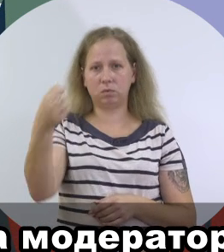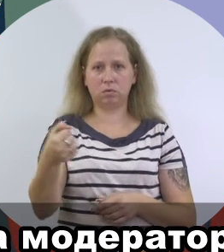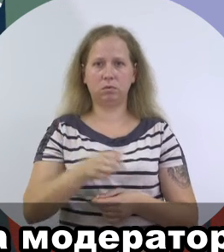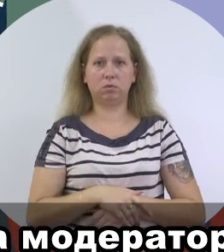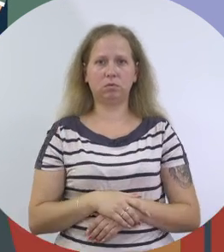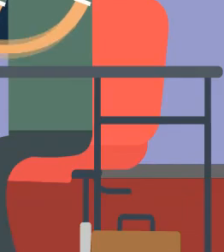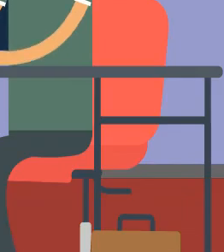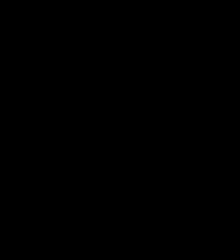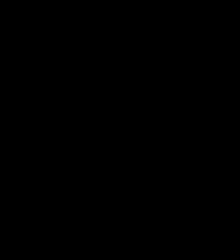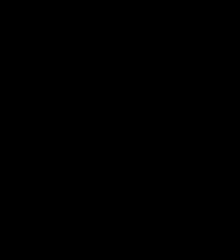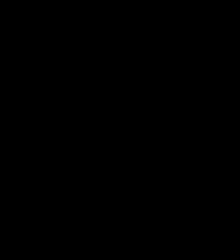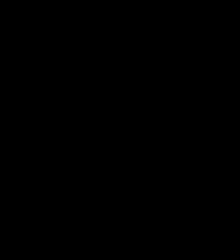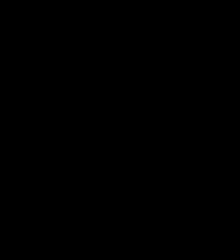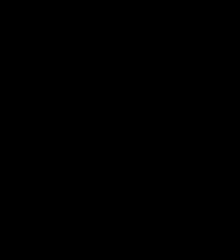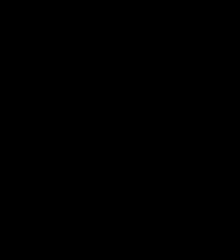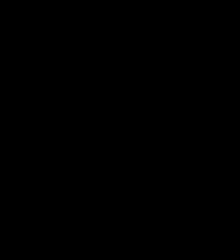случаях